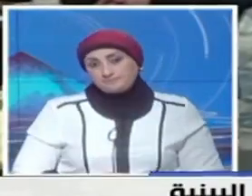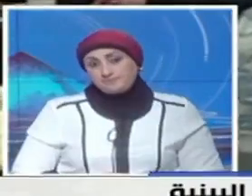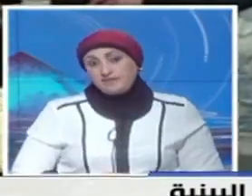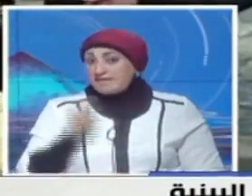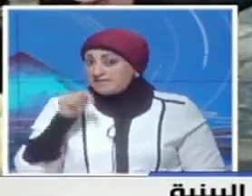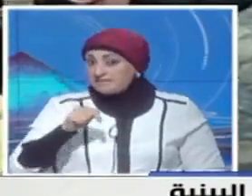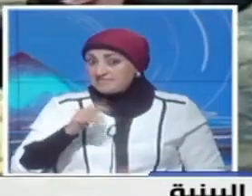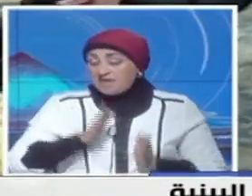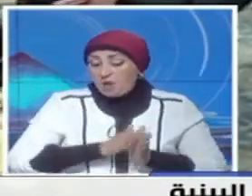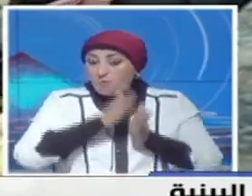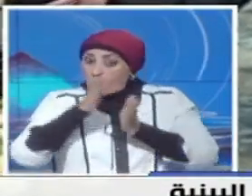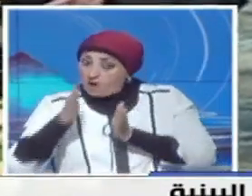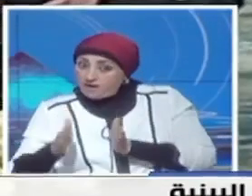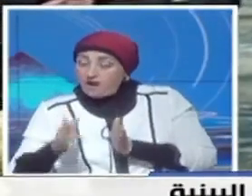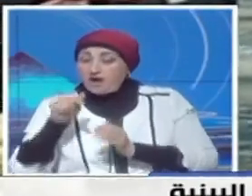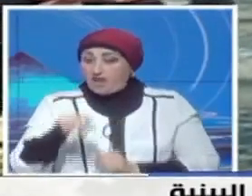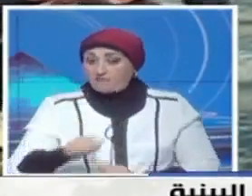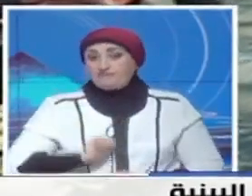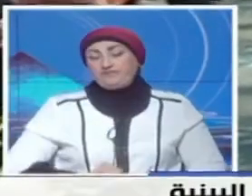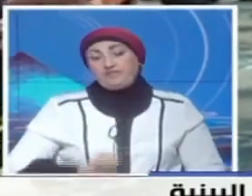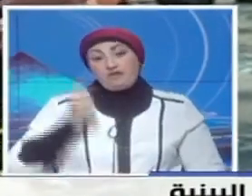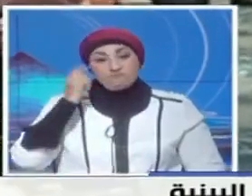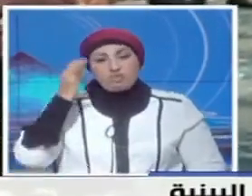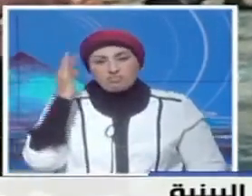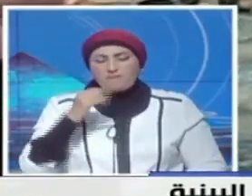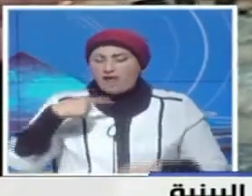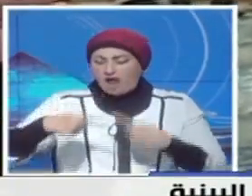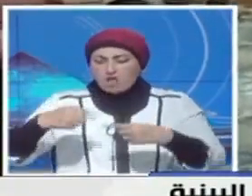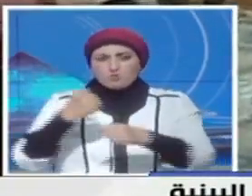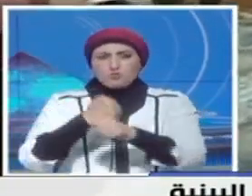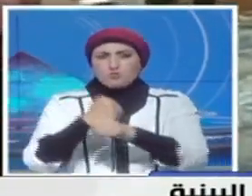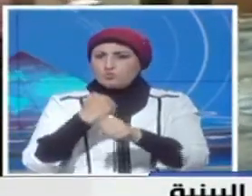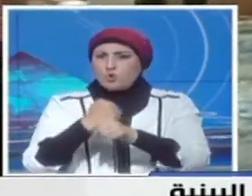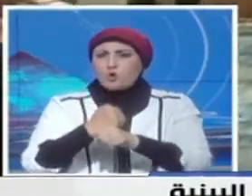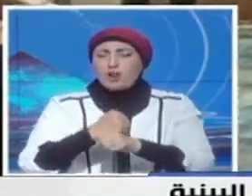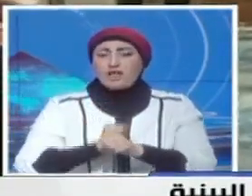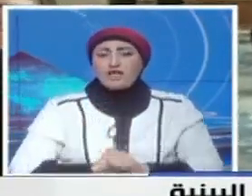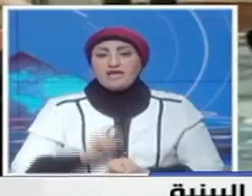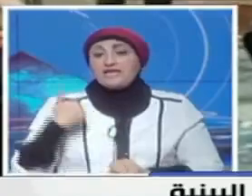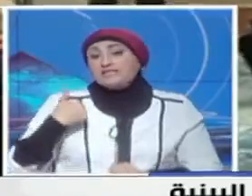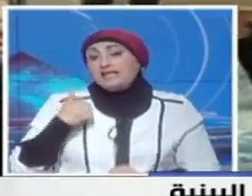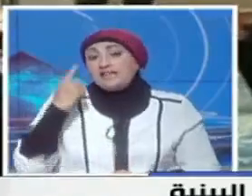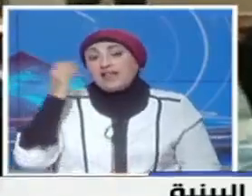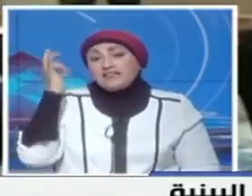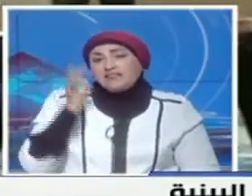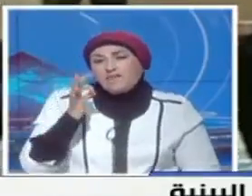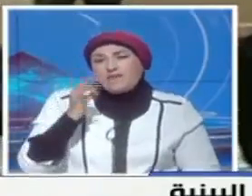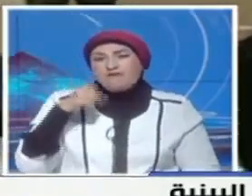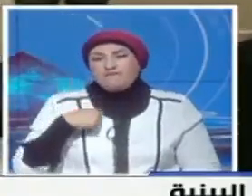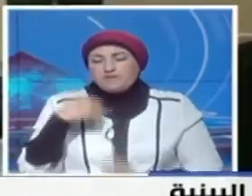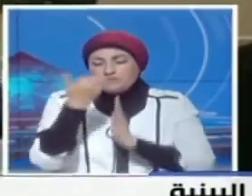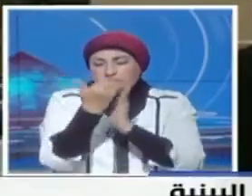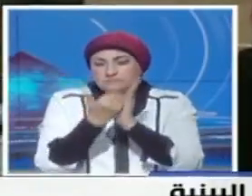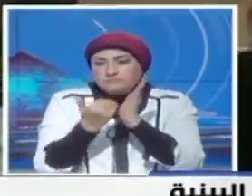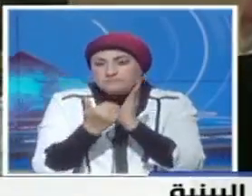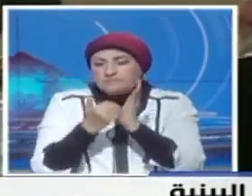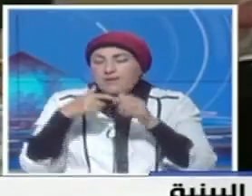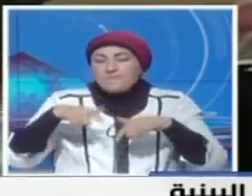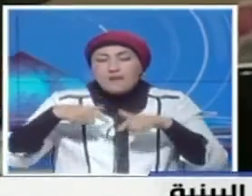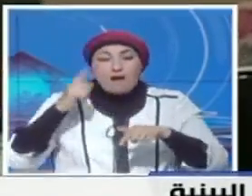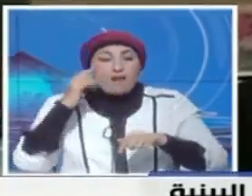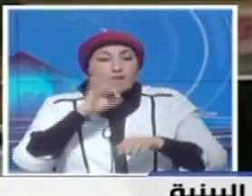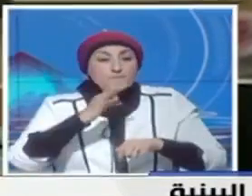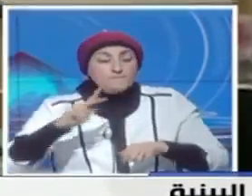لهذه المرحلة وخرجنا لهذه المرحلة، فشغالين في الاستراتيجي طبعا محاور هامة جدا، منها البرامج ومنها